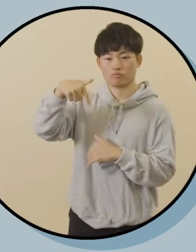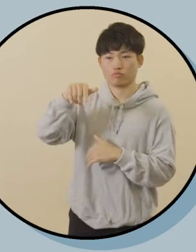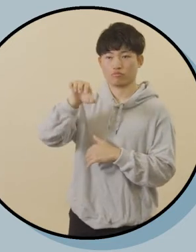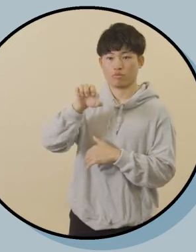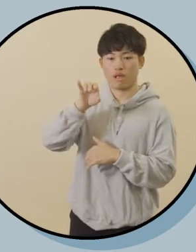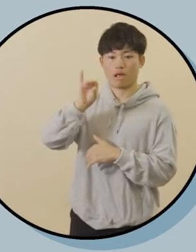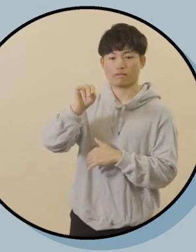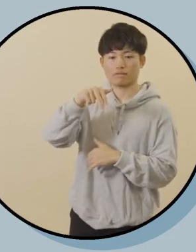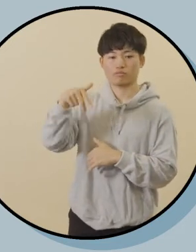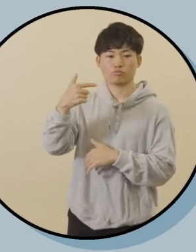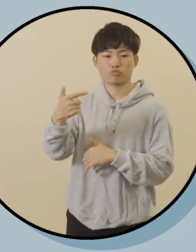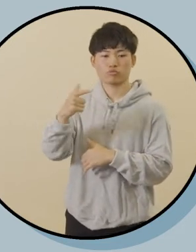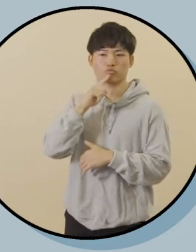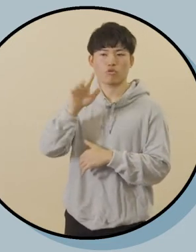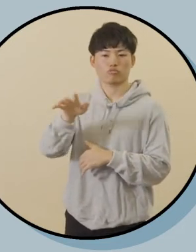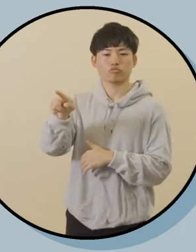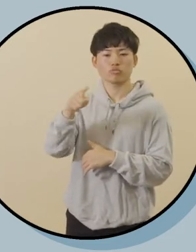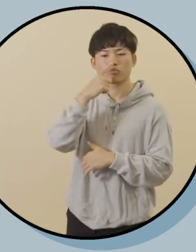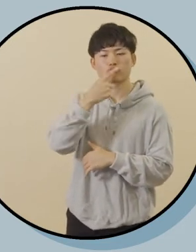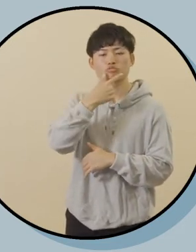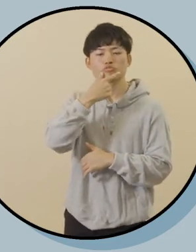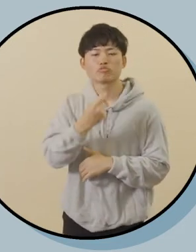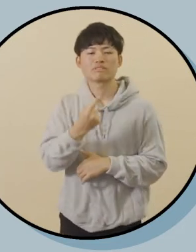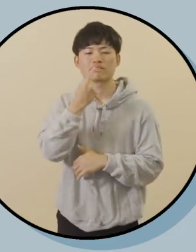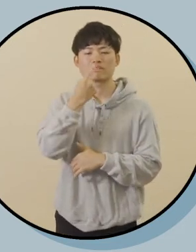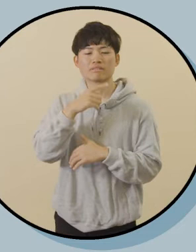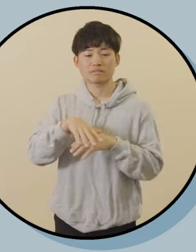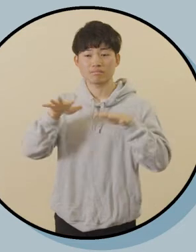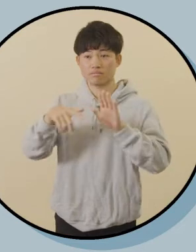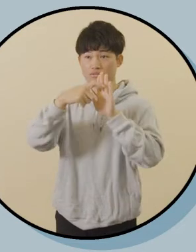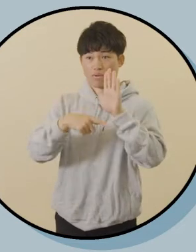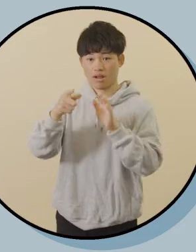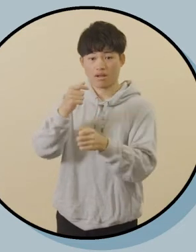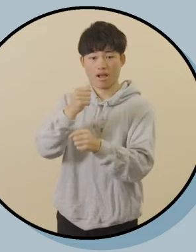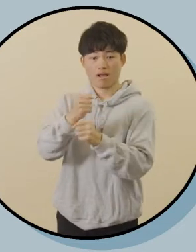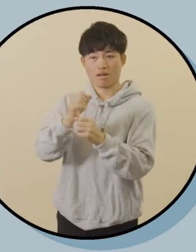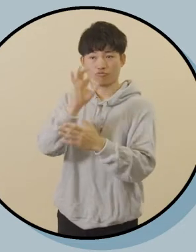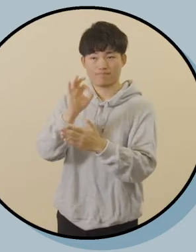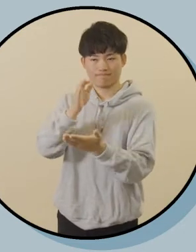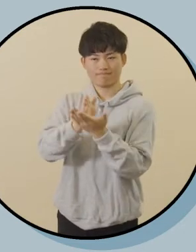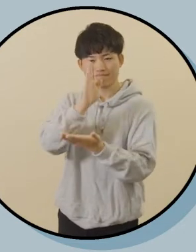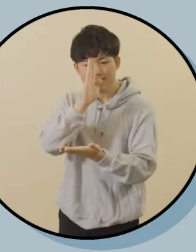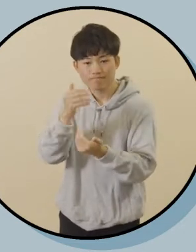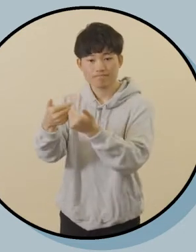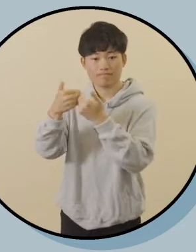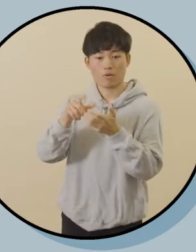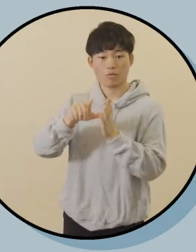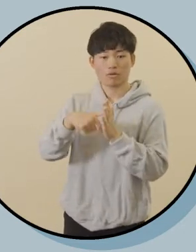ズムではあると思うんですけども、すごく好きで、それが今回のモルメタモルお話いただいたときに、